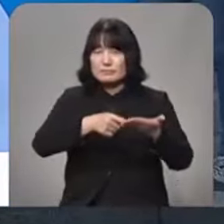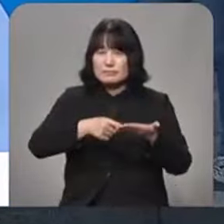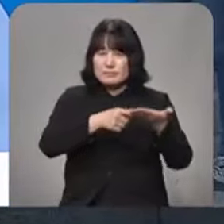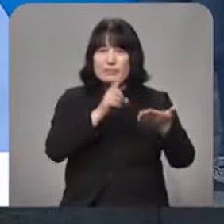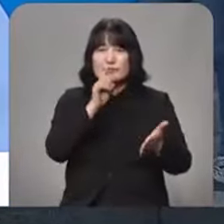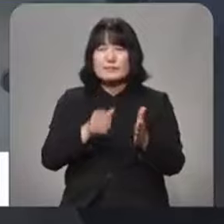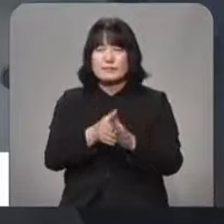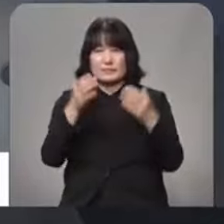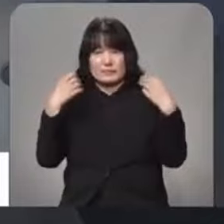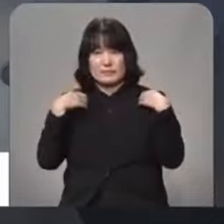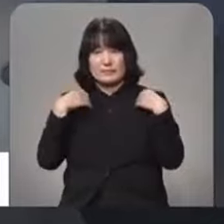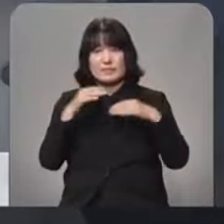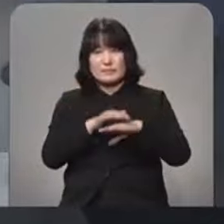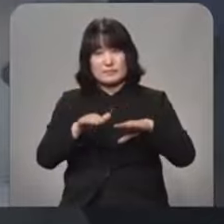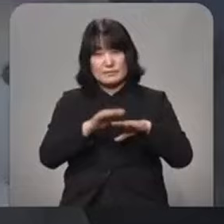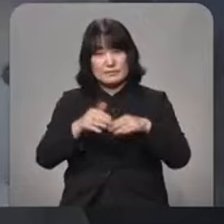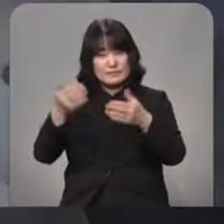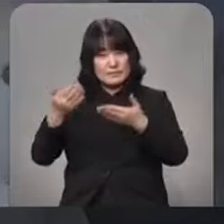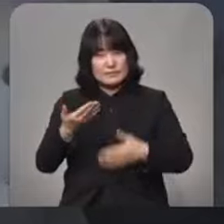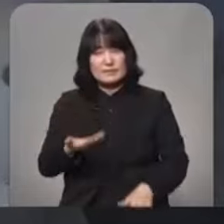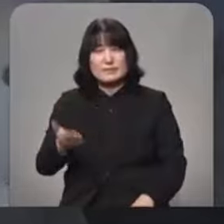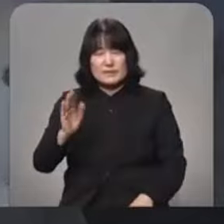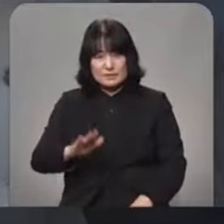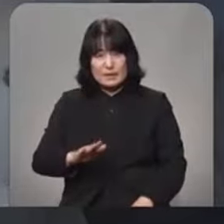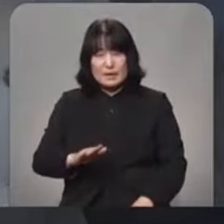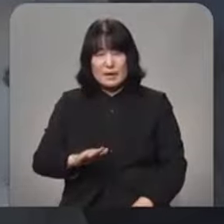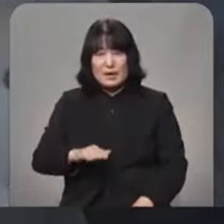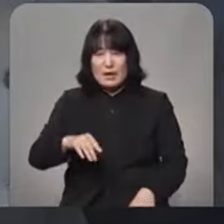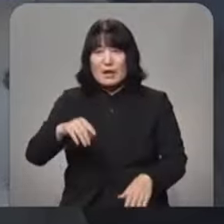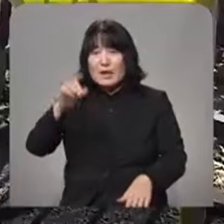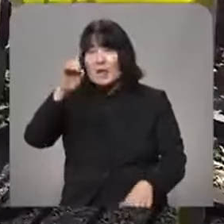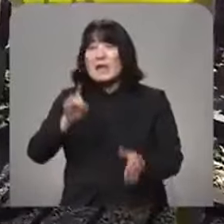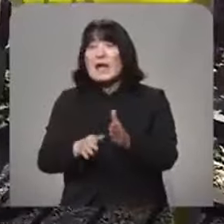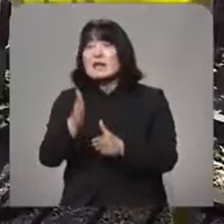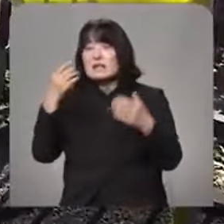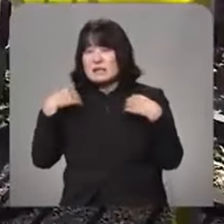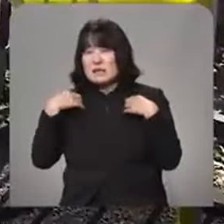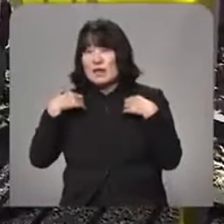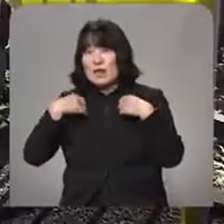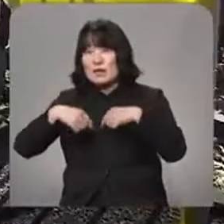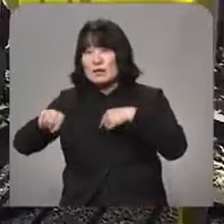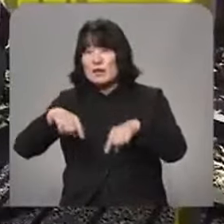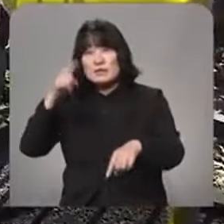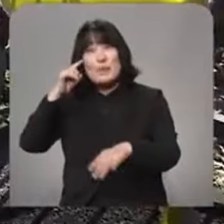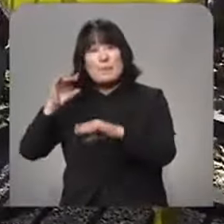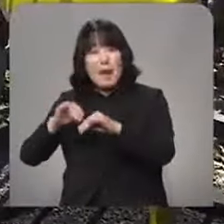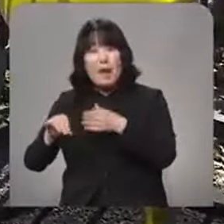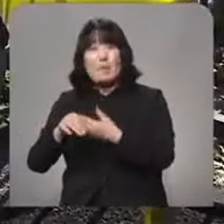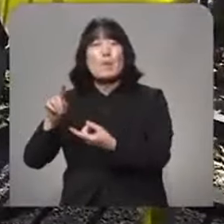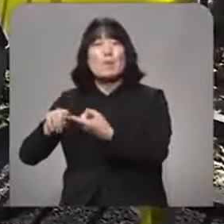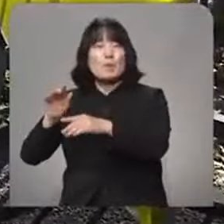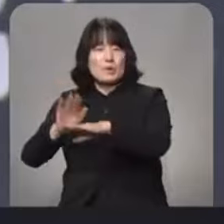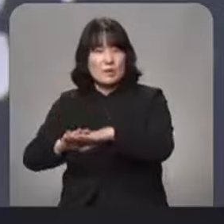해명에도 불구하고 시 정책을 찬성하는 현수막은 내버려두고 반대하는 현수막은